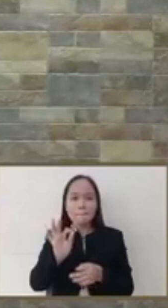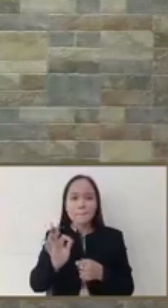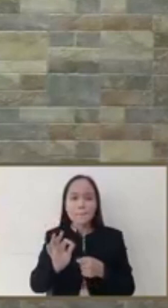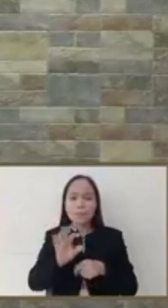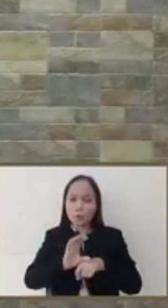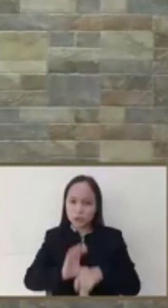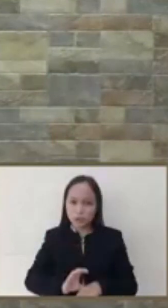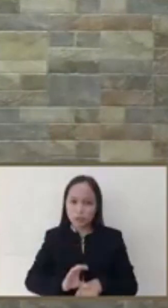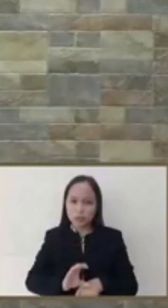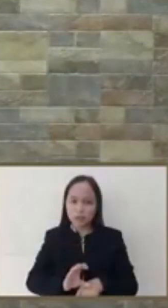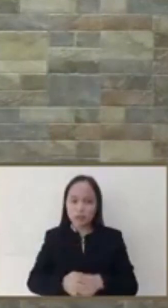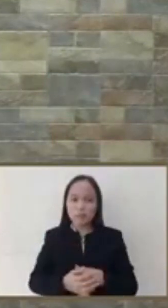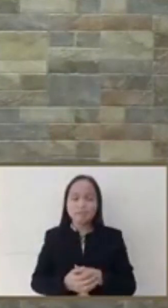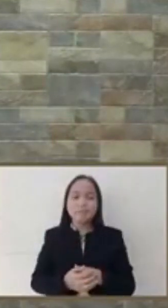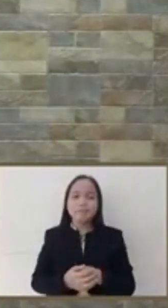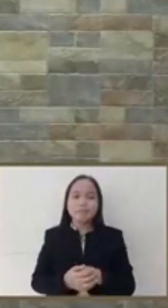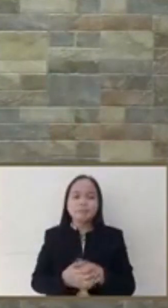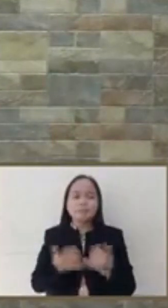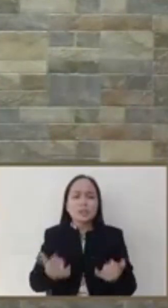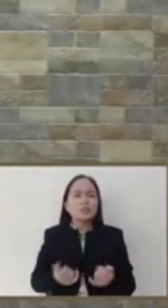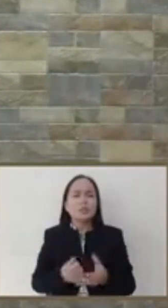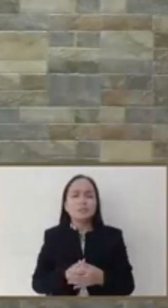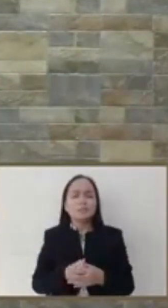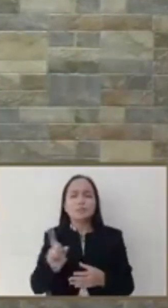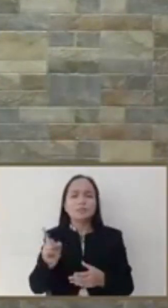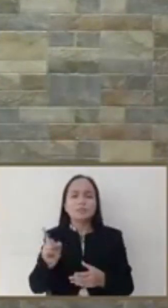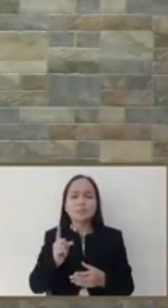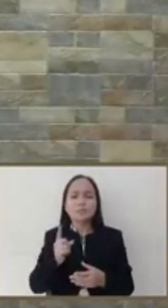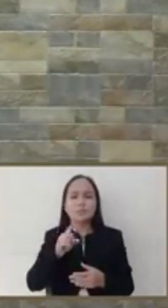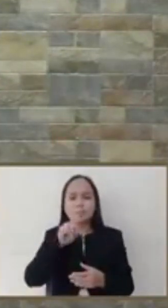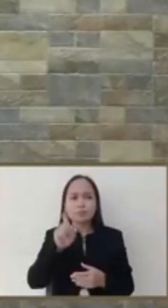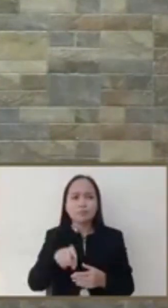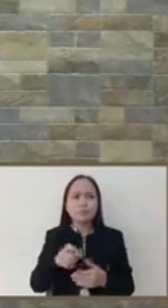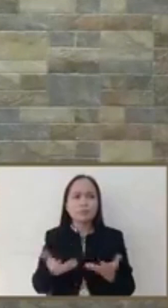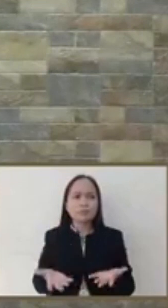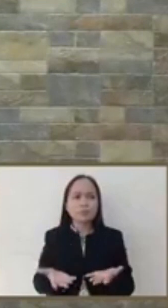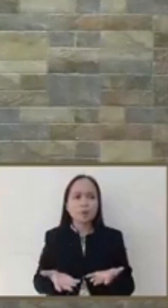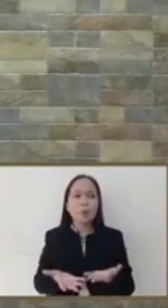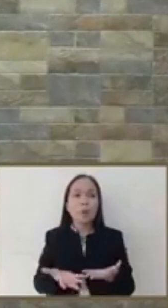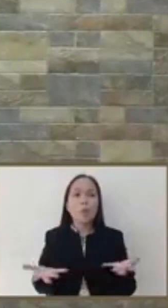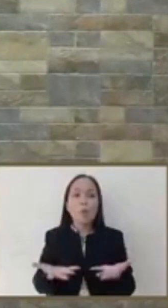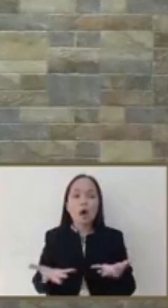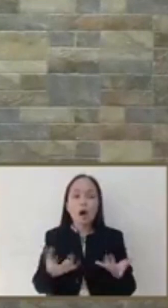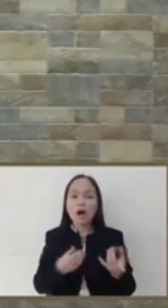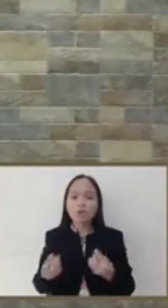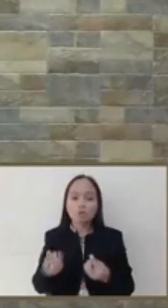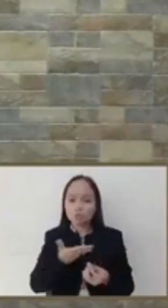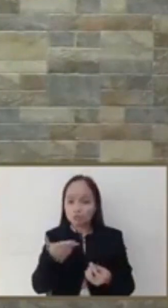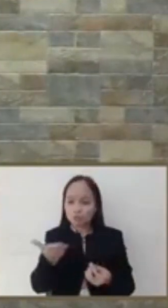me? Alright, now, my question is, where are you investing your